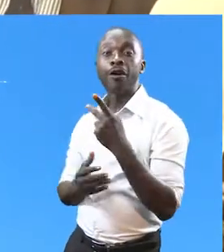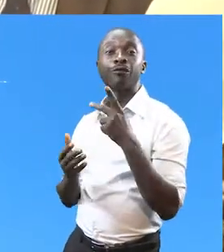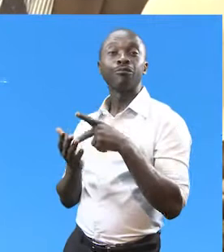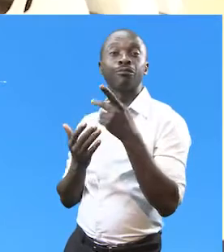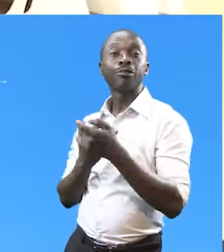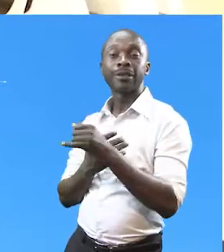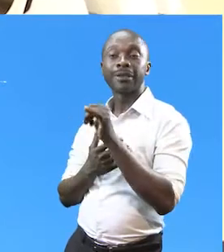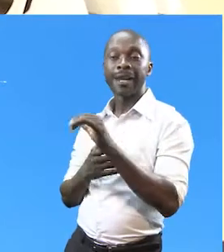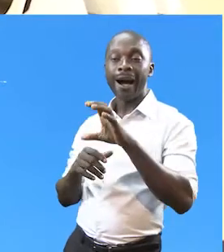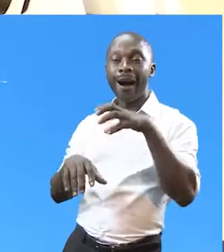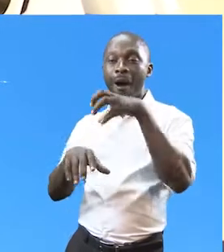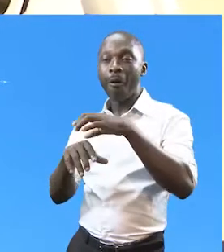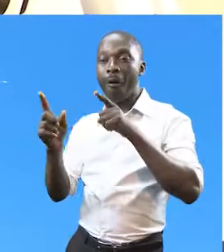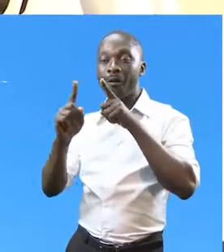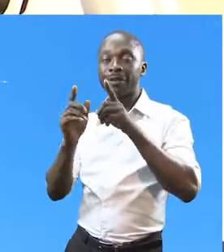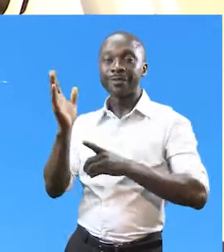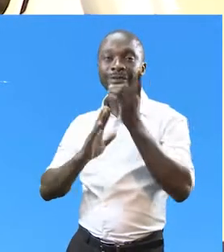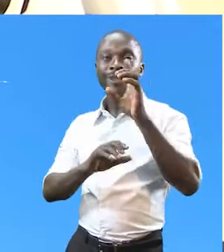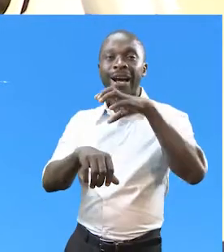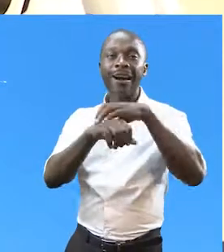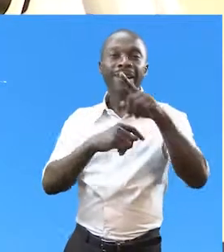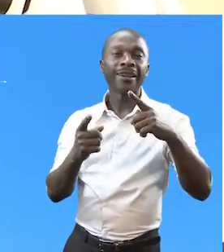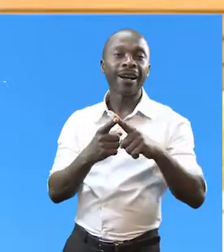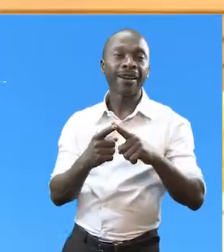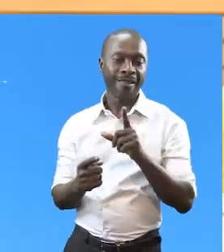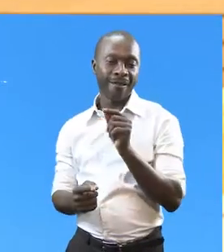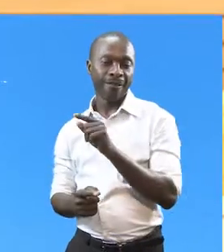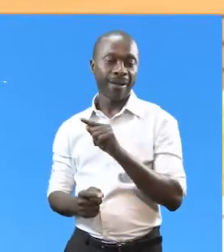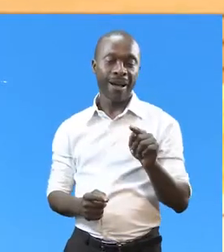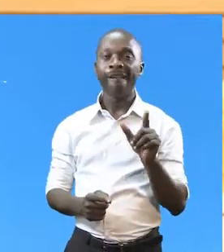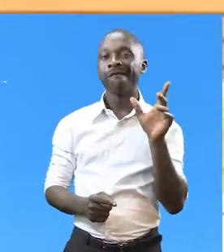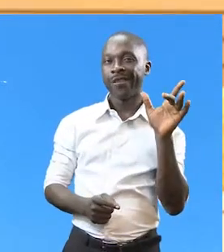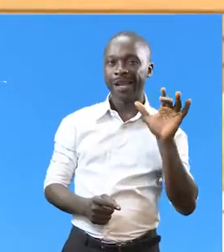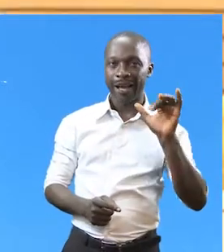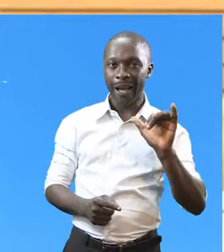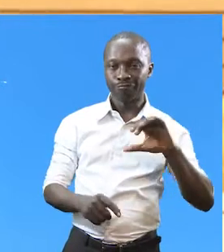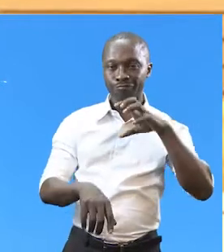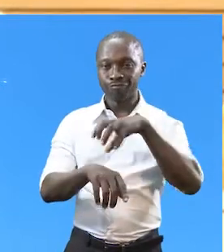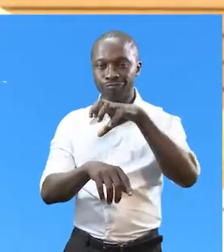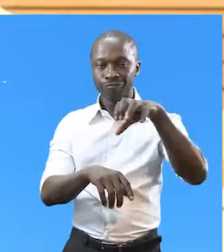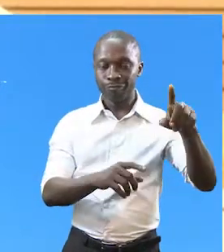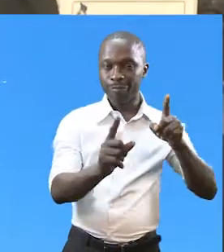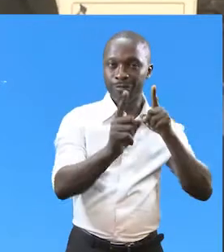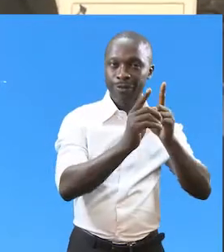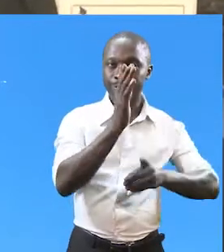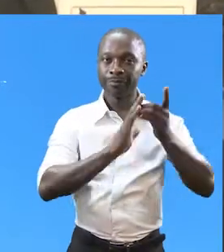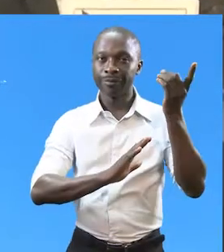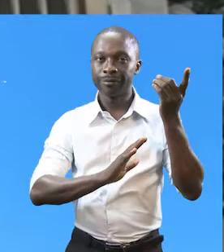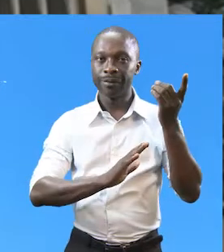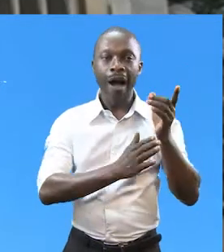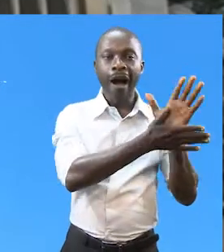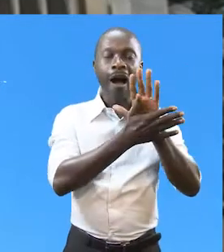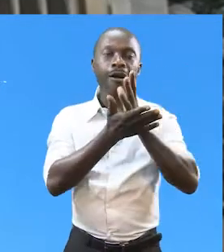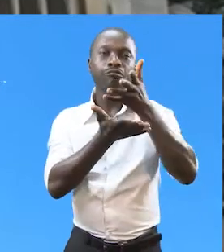réaliser entre 2021 et 2025. La table ronde organisée en présentiel et virtuel a permis de lever des fonds auprès